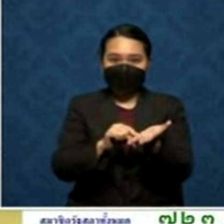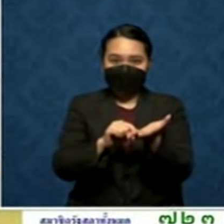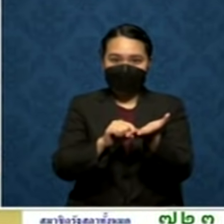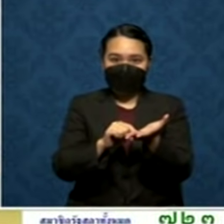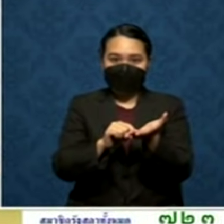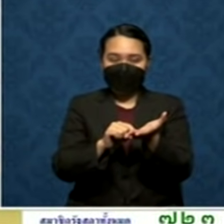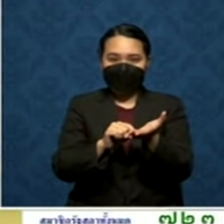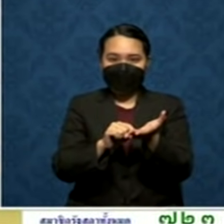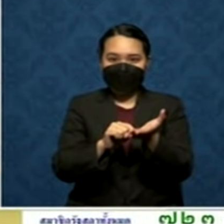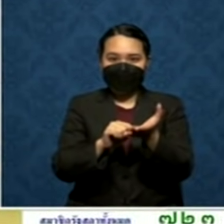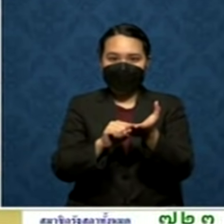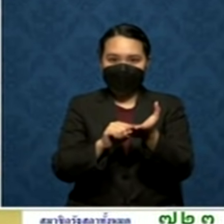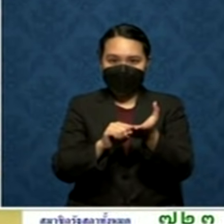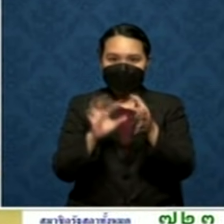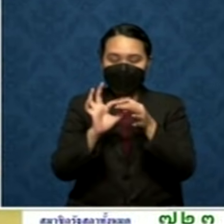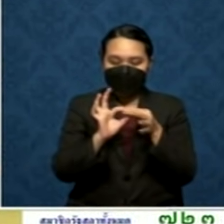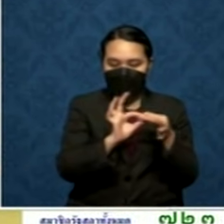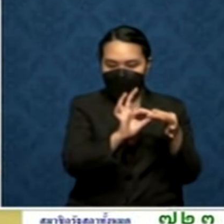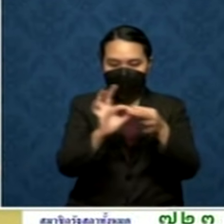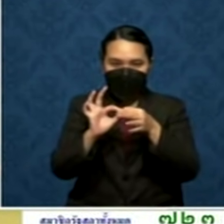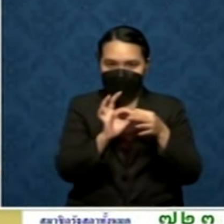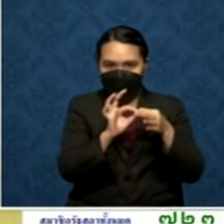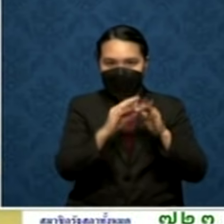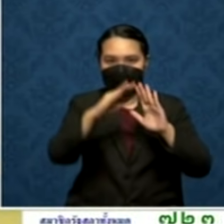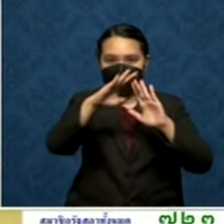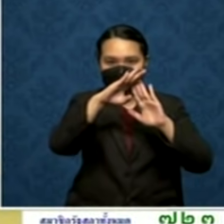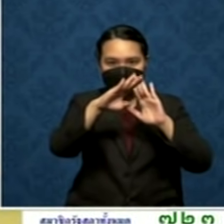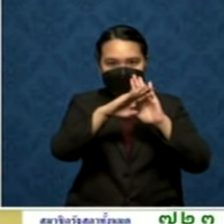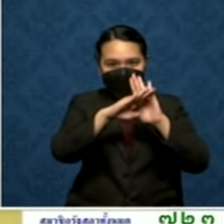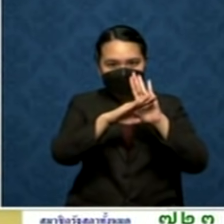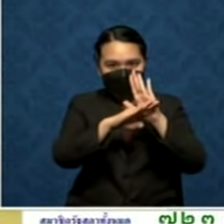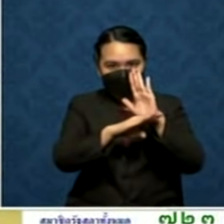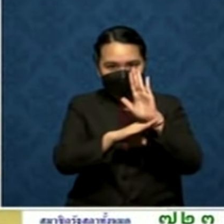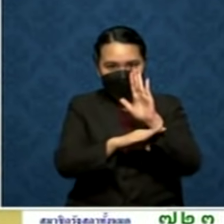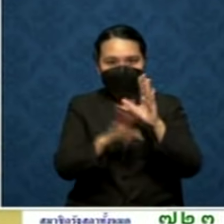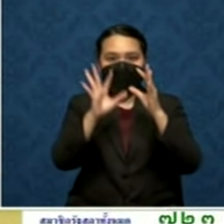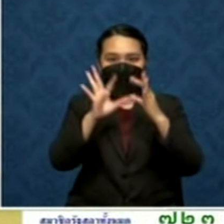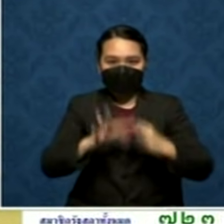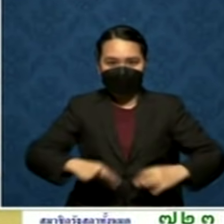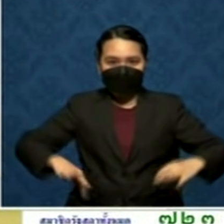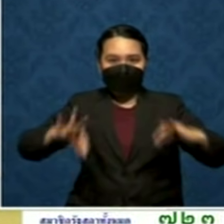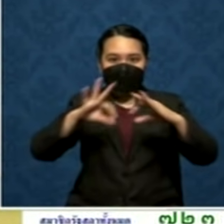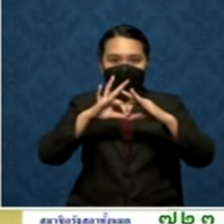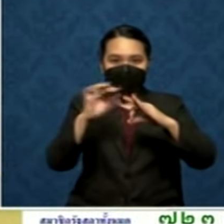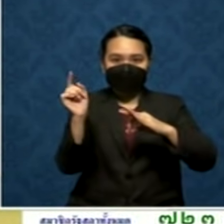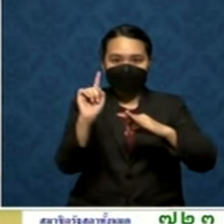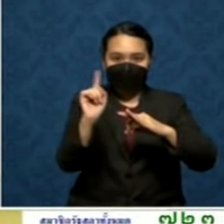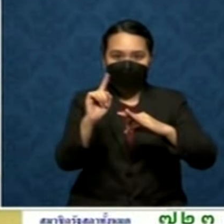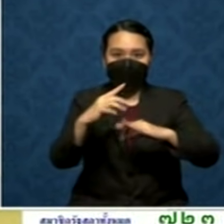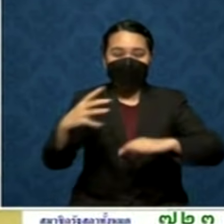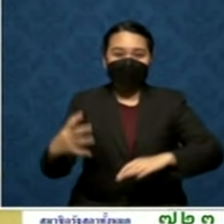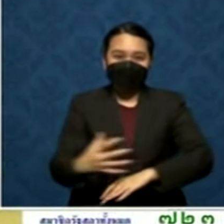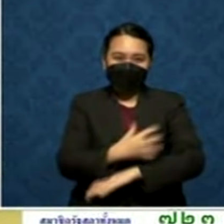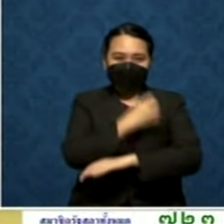เสนอมีความเกี่ยวข้องกันอย่างเป็นระบบโดยหัวใจสำคัญก็คือการสถาปนาให้